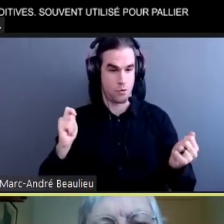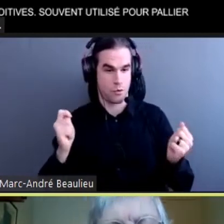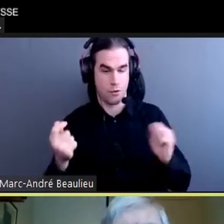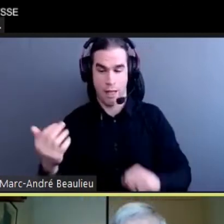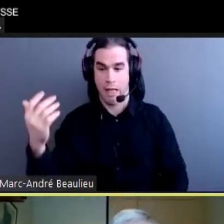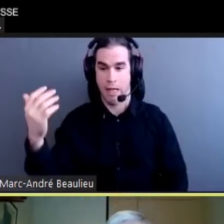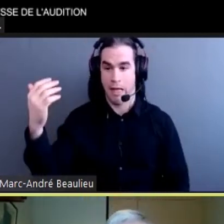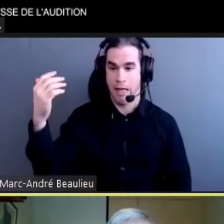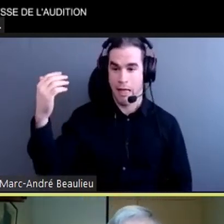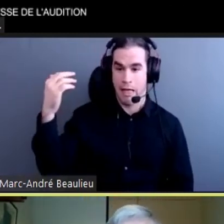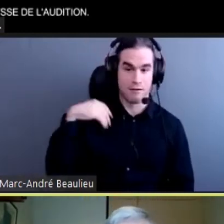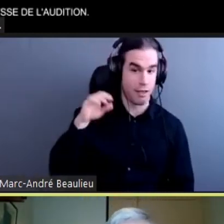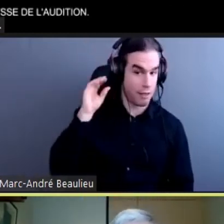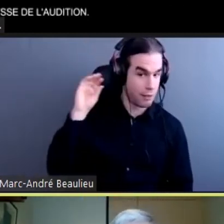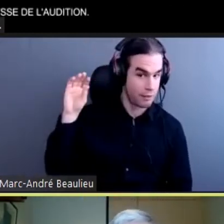ou avant même que